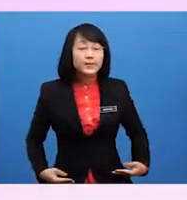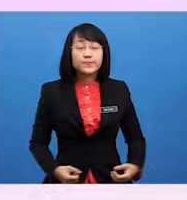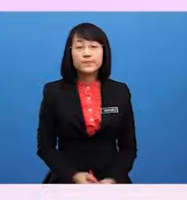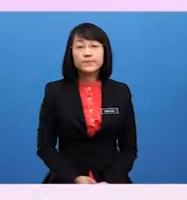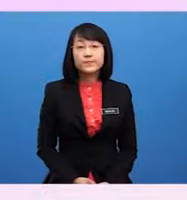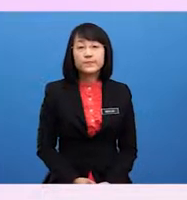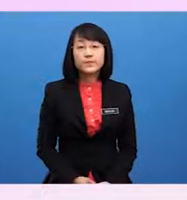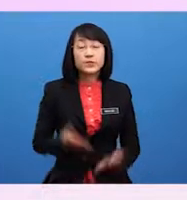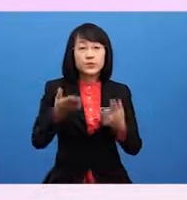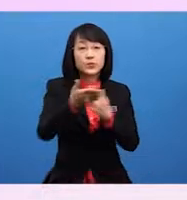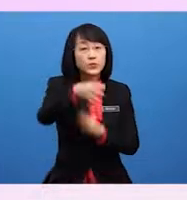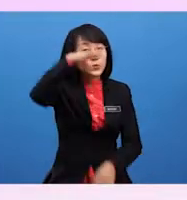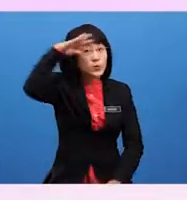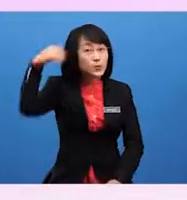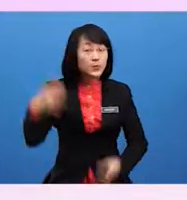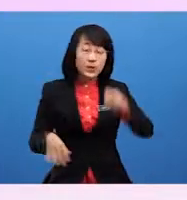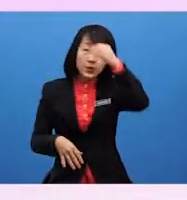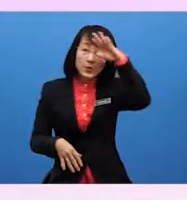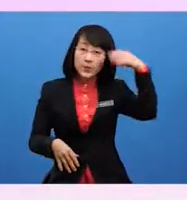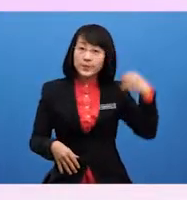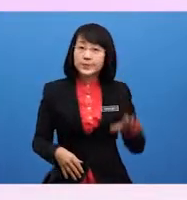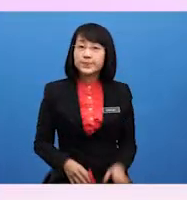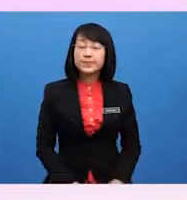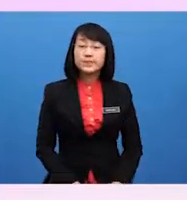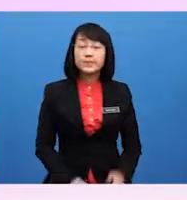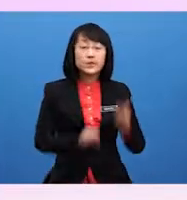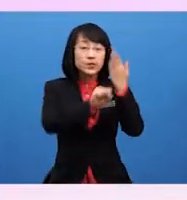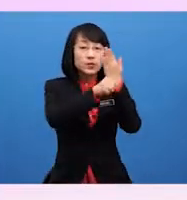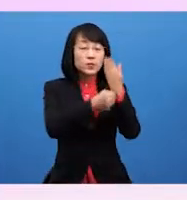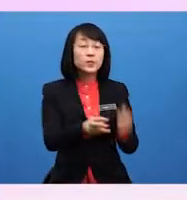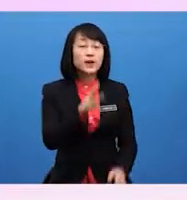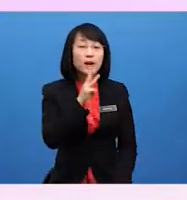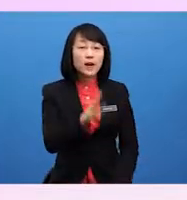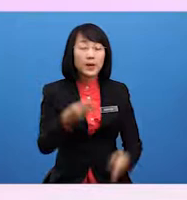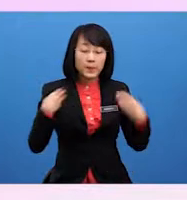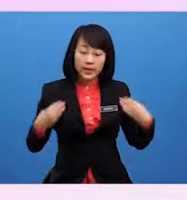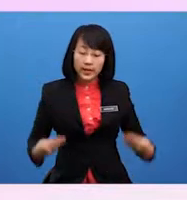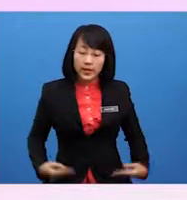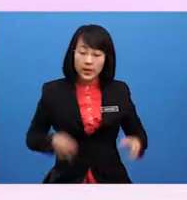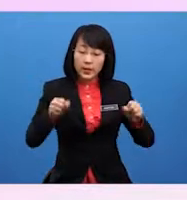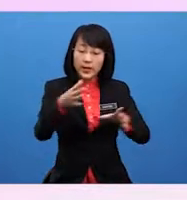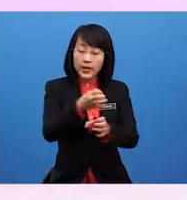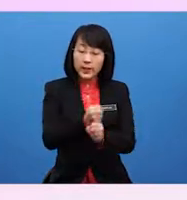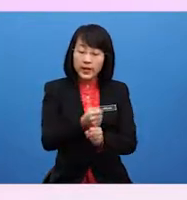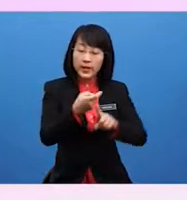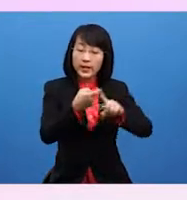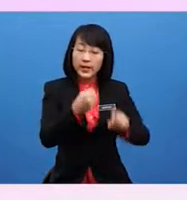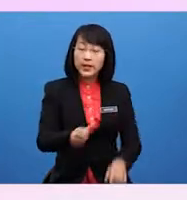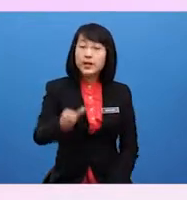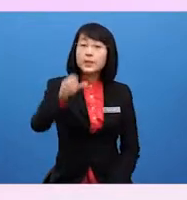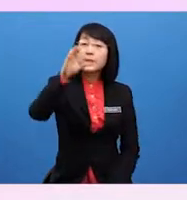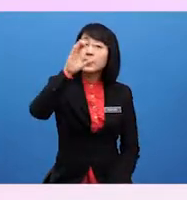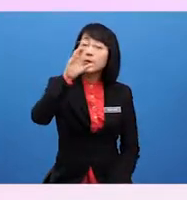penyejatan peluh. Sumber air badan boleh diperolehi melalui meminum air